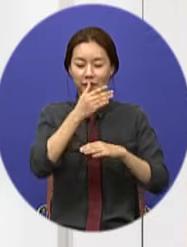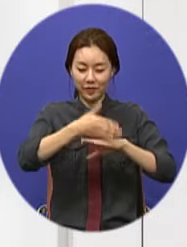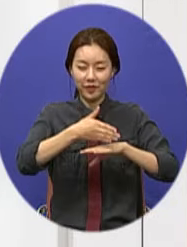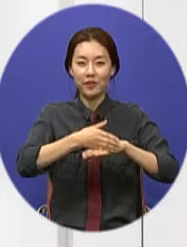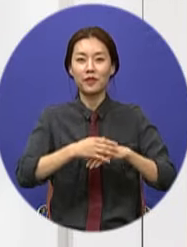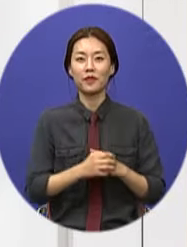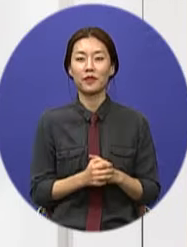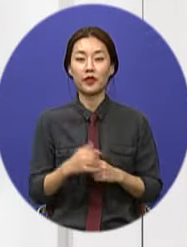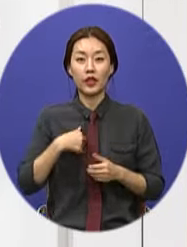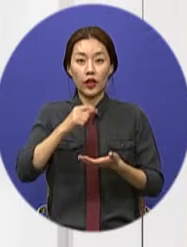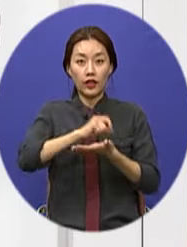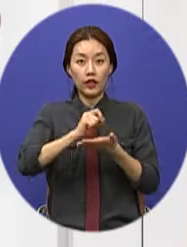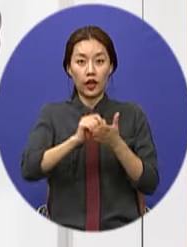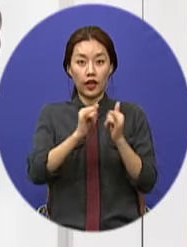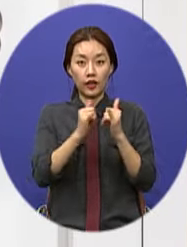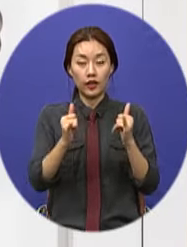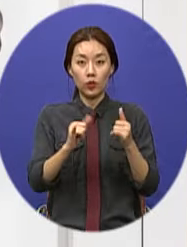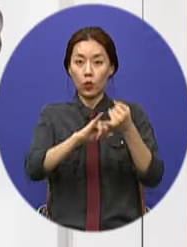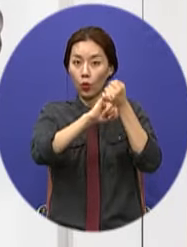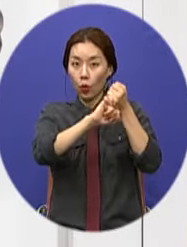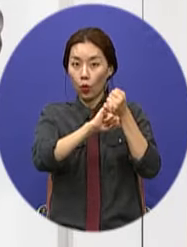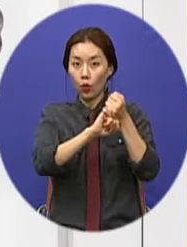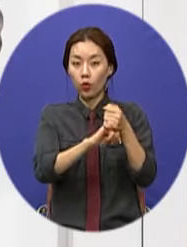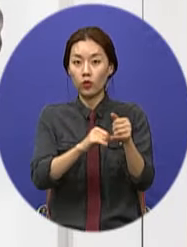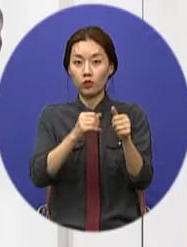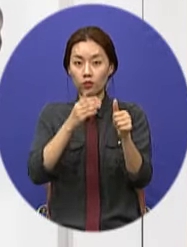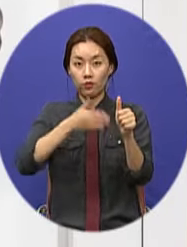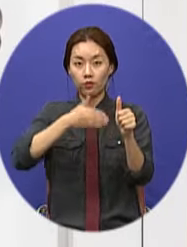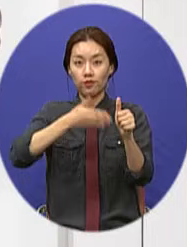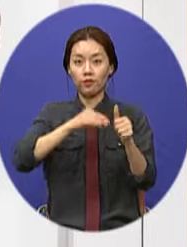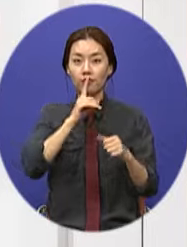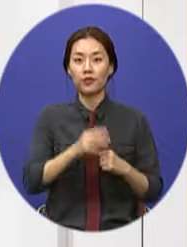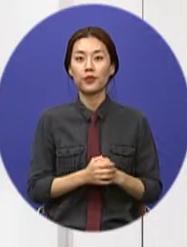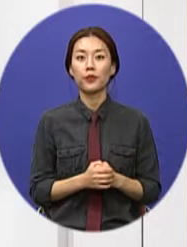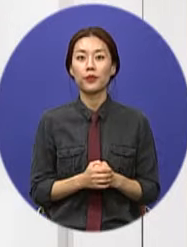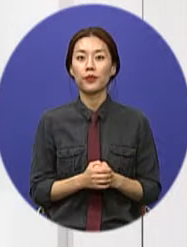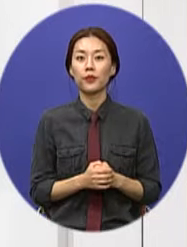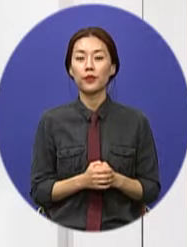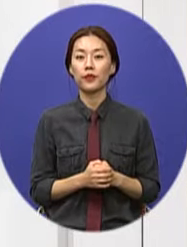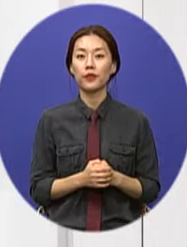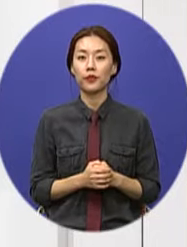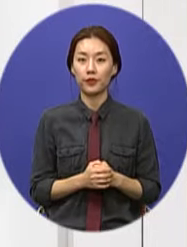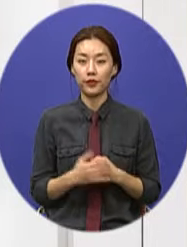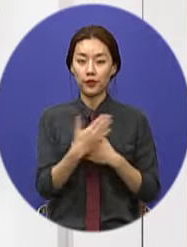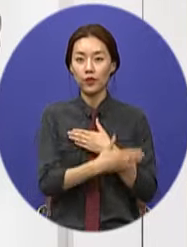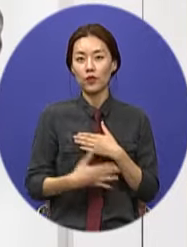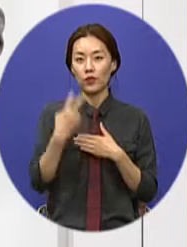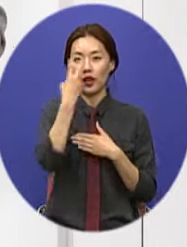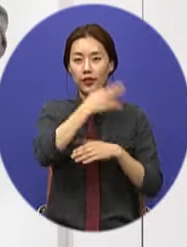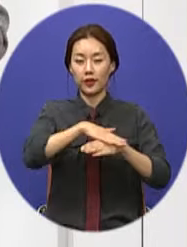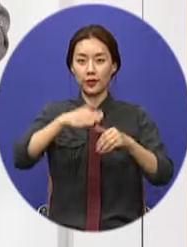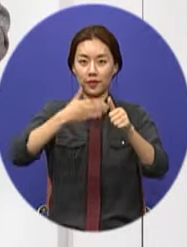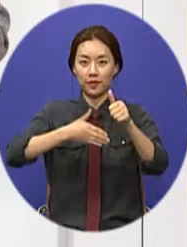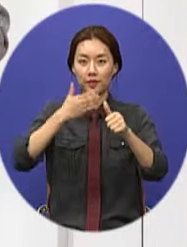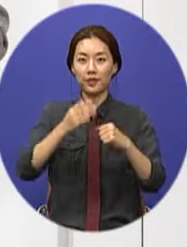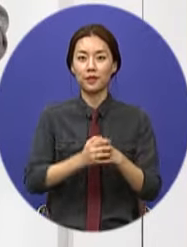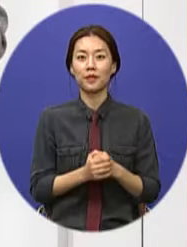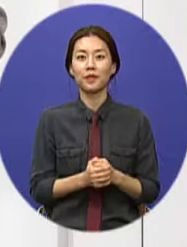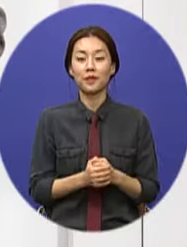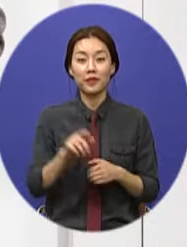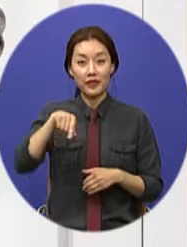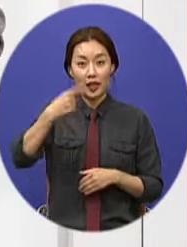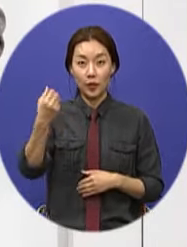감사합니다. 네, 저희 작가님 꼭 좀 부탁드릴게요. 예. 자, 몸 관리 잘 하시기 바라겠습니다. 네네. 예, 다음에